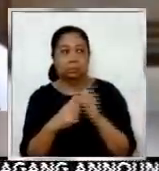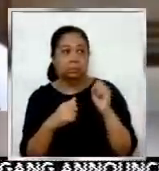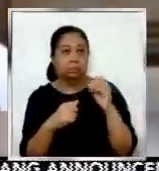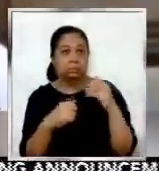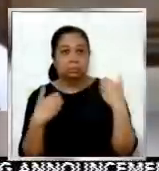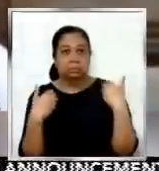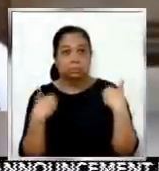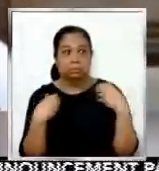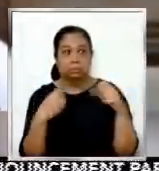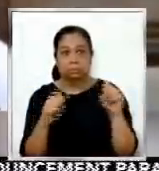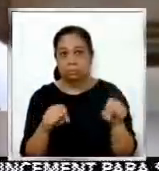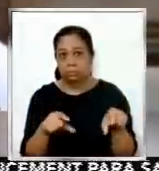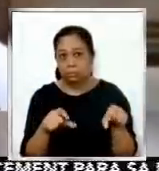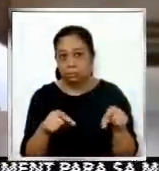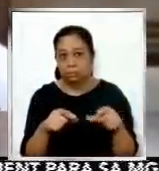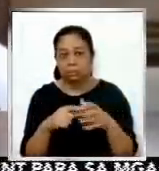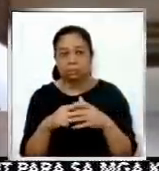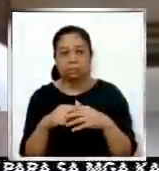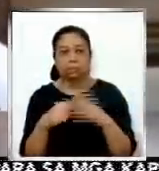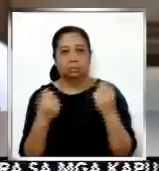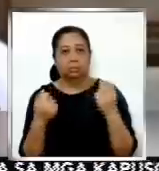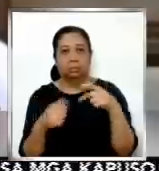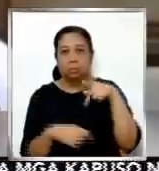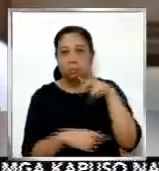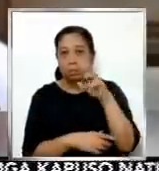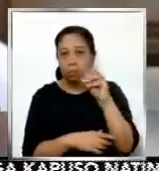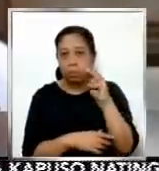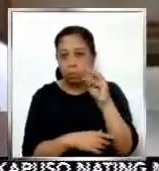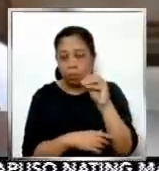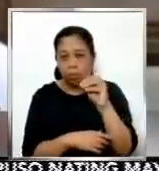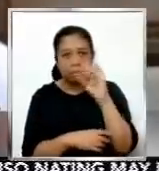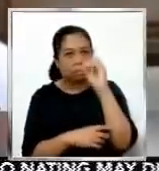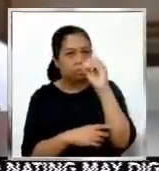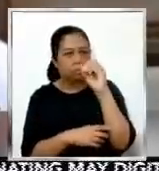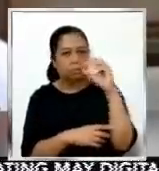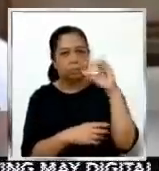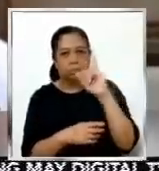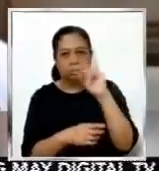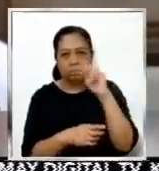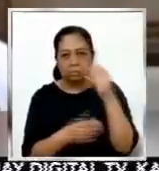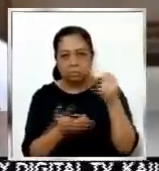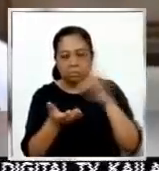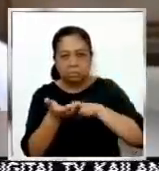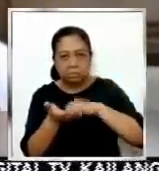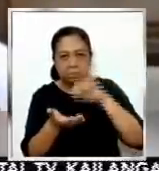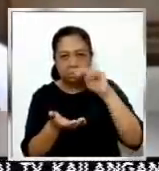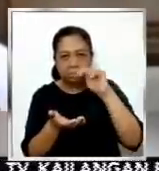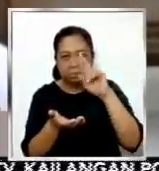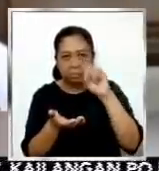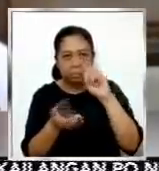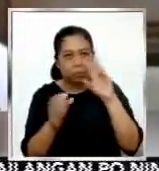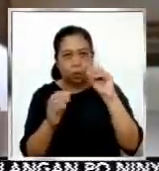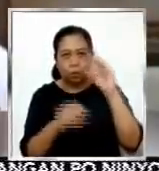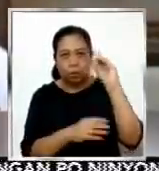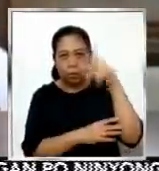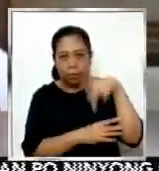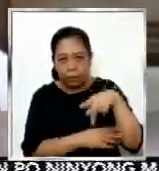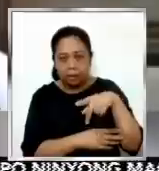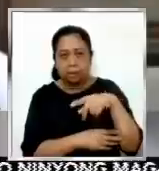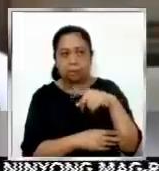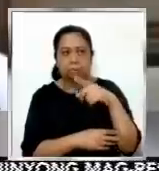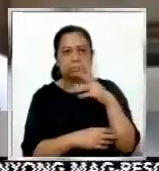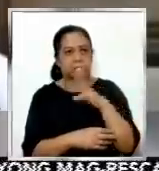sale, may promo, zero interest, low down payment.